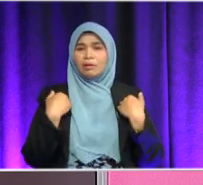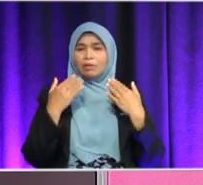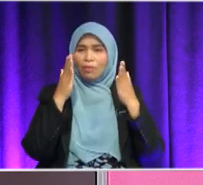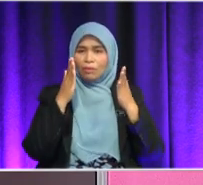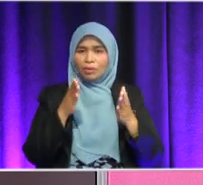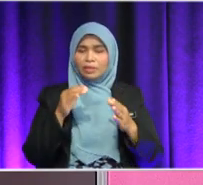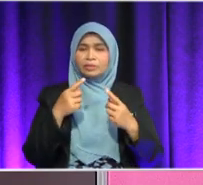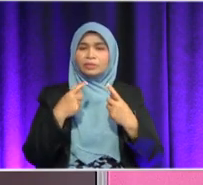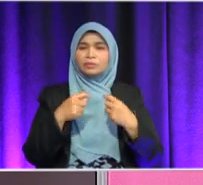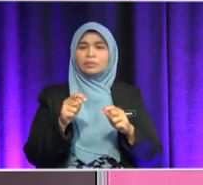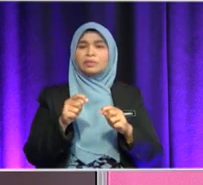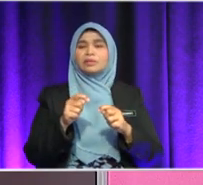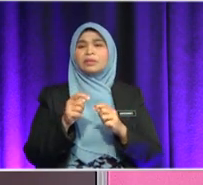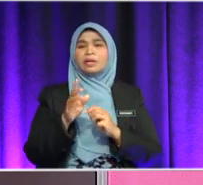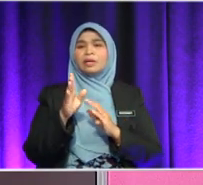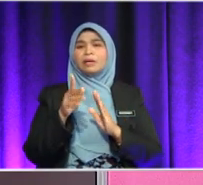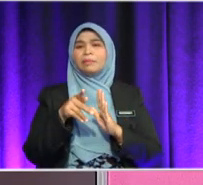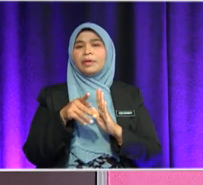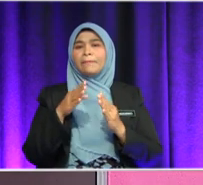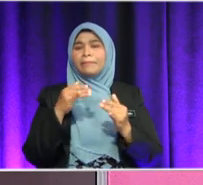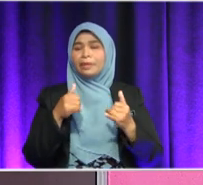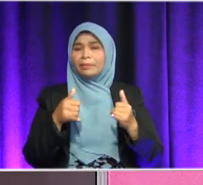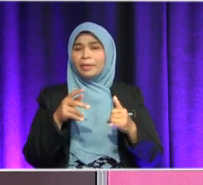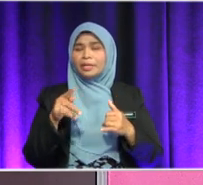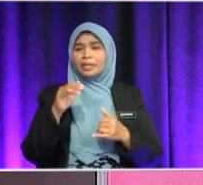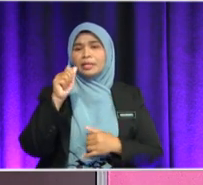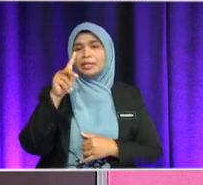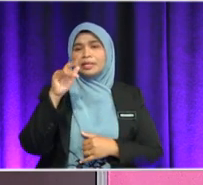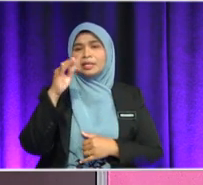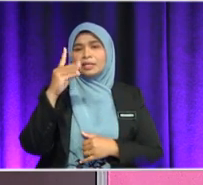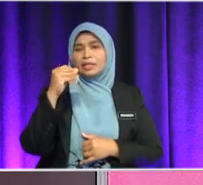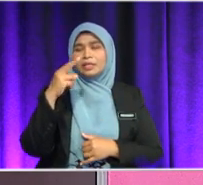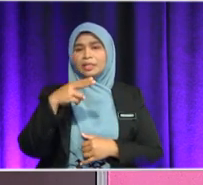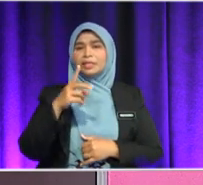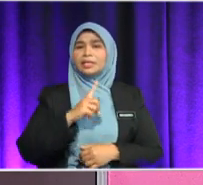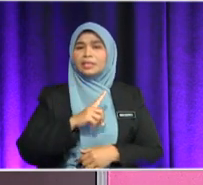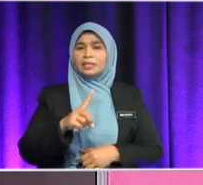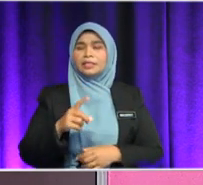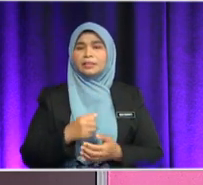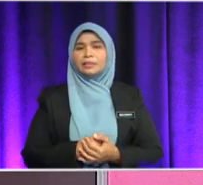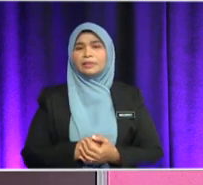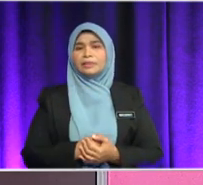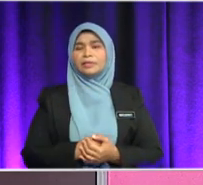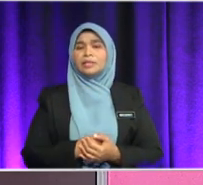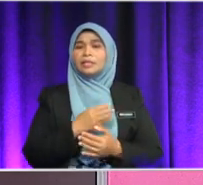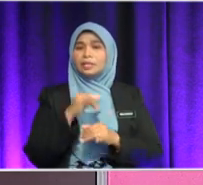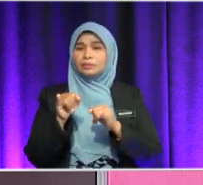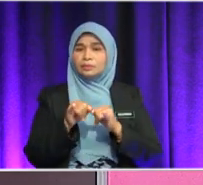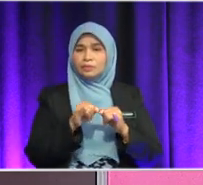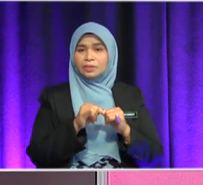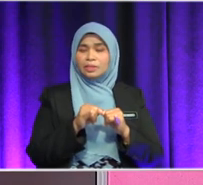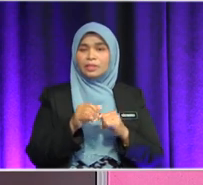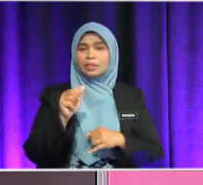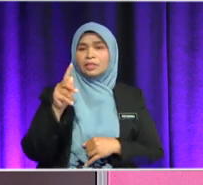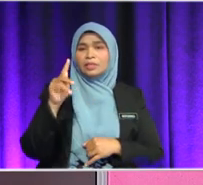coba memperkotak-katikkan akidah Islam akidah agama Islam dan juga aqidah